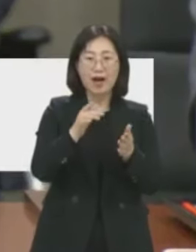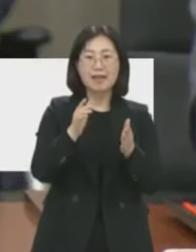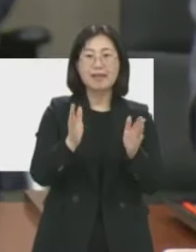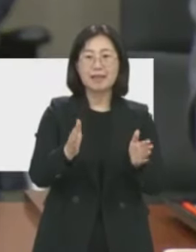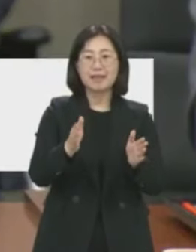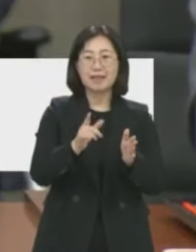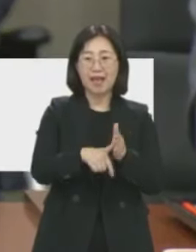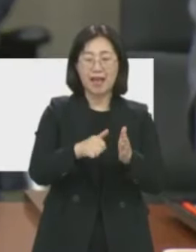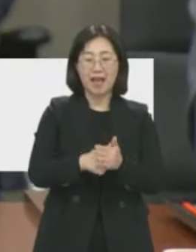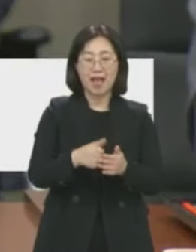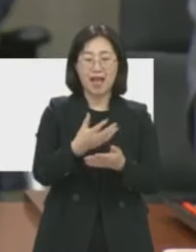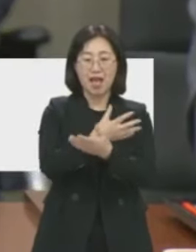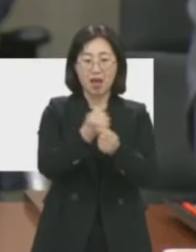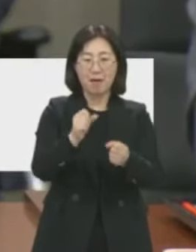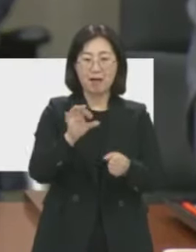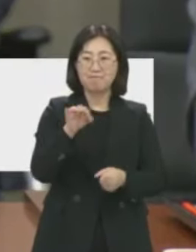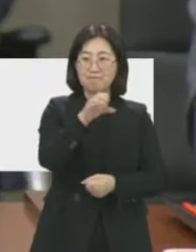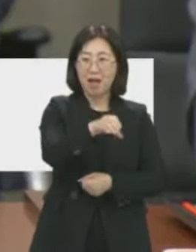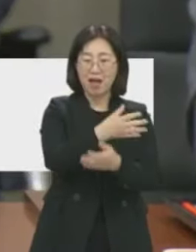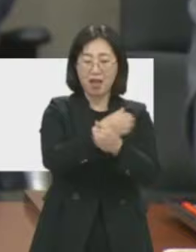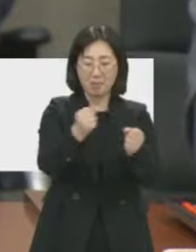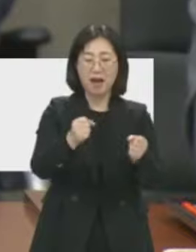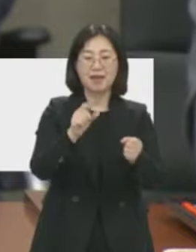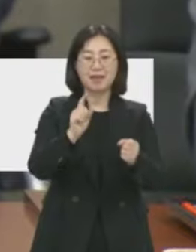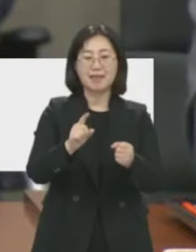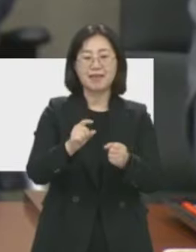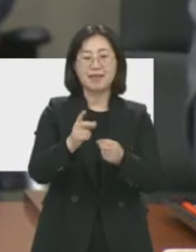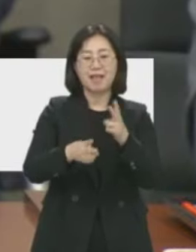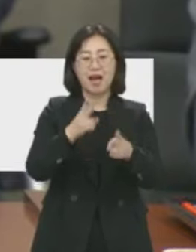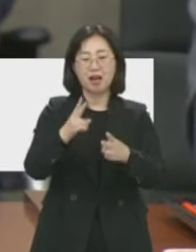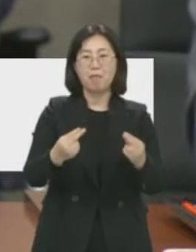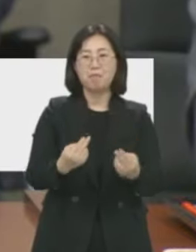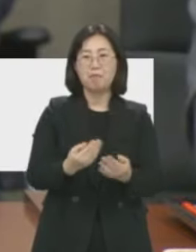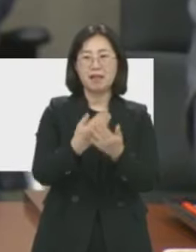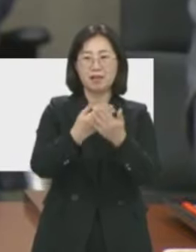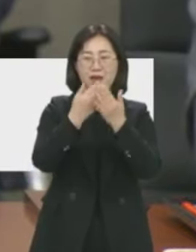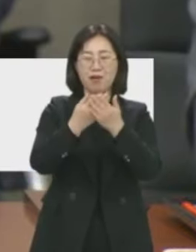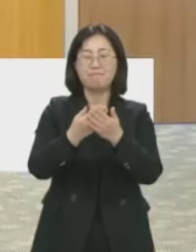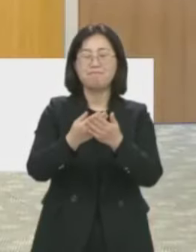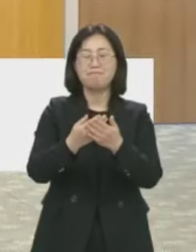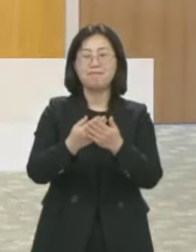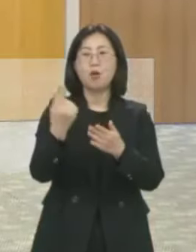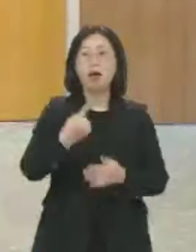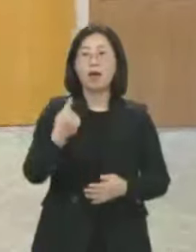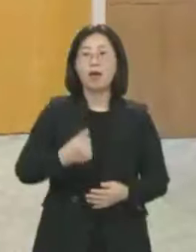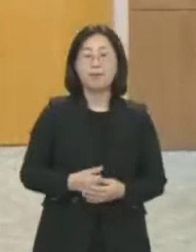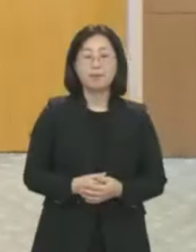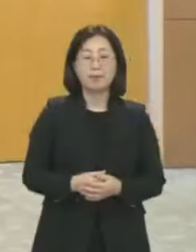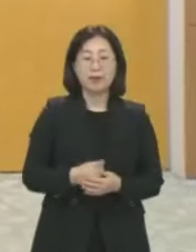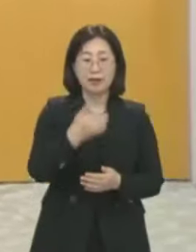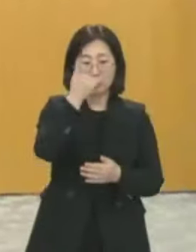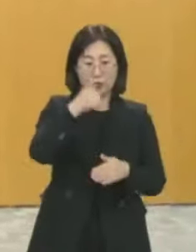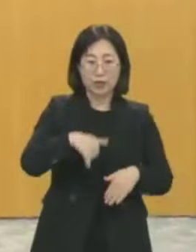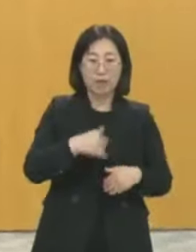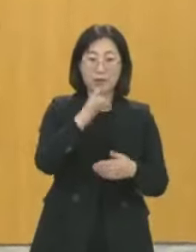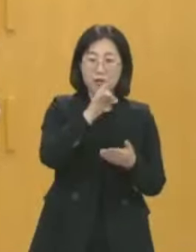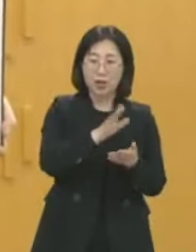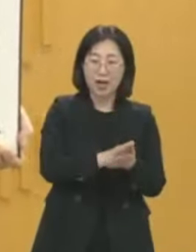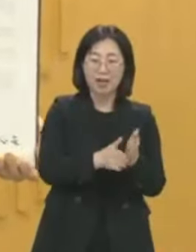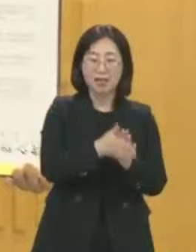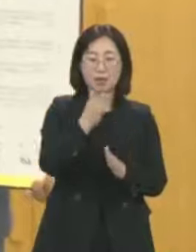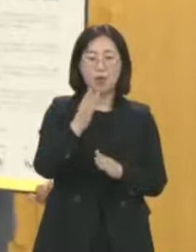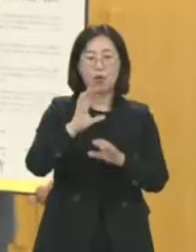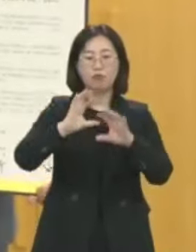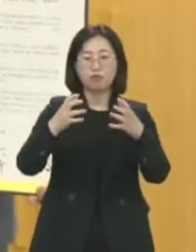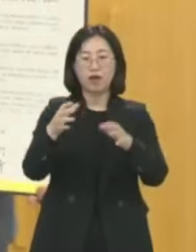협약이 대한민국 반도체 산업 발전을 위한 밑거름이 될 거라고 확신합니다. 충남도와 천안시도 국가 경제는